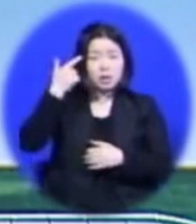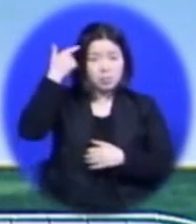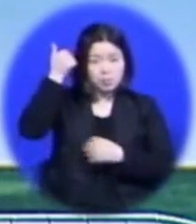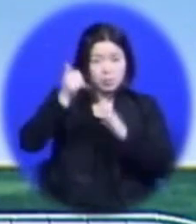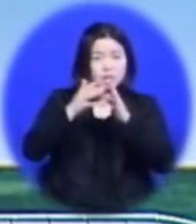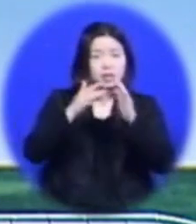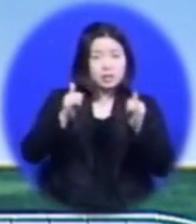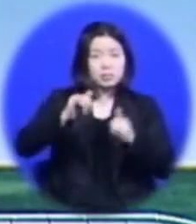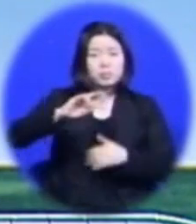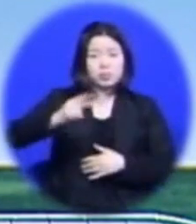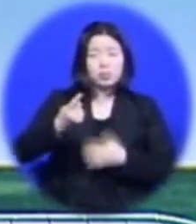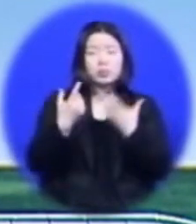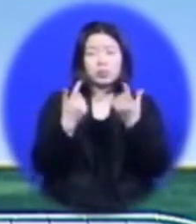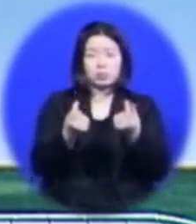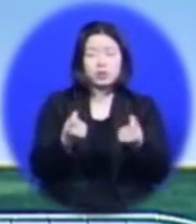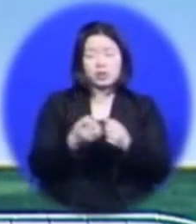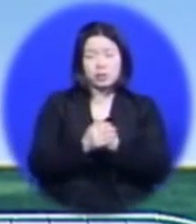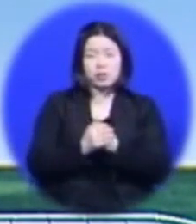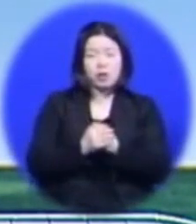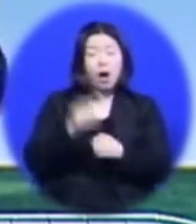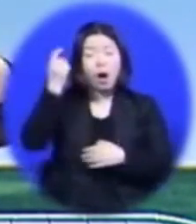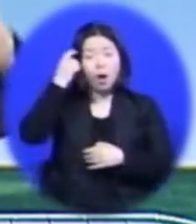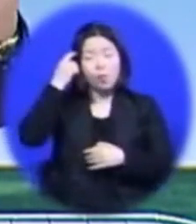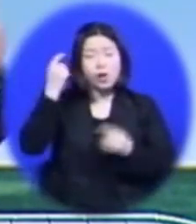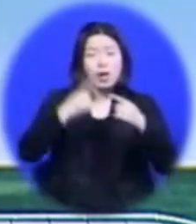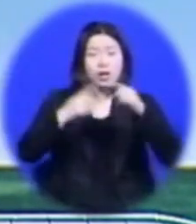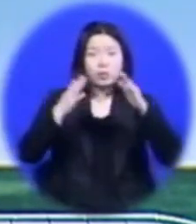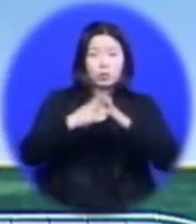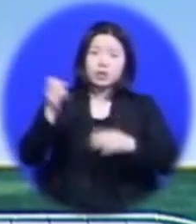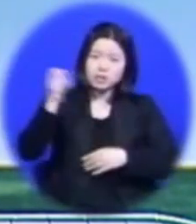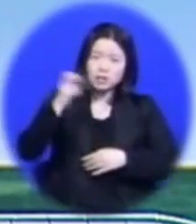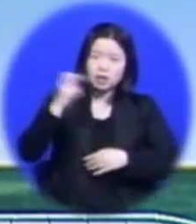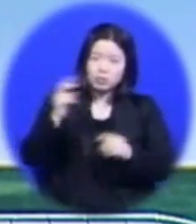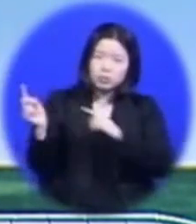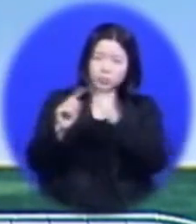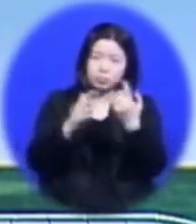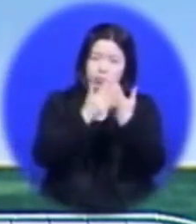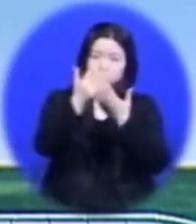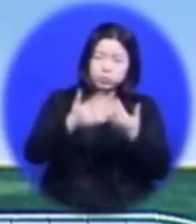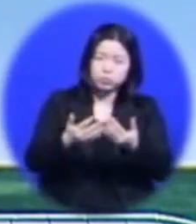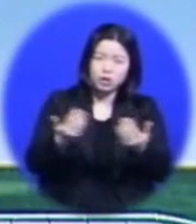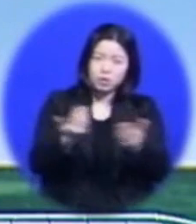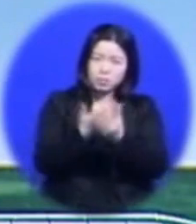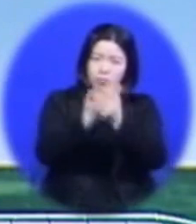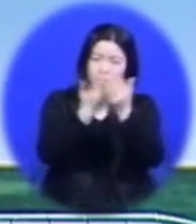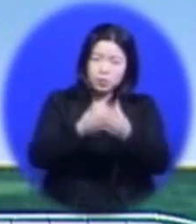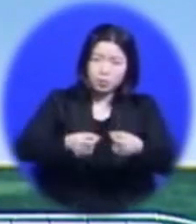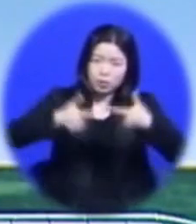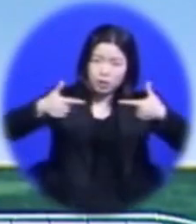목회자들도 마찬가지예요. 왜 교회를 자꾸 부흥성장시키려고 그렇게 애를 쓰지요?